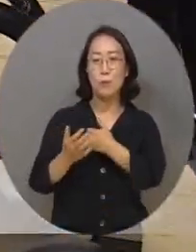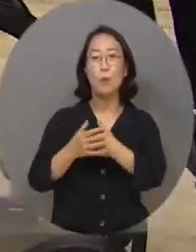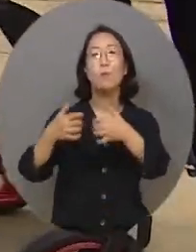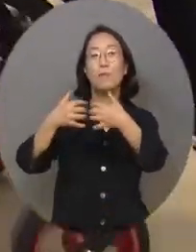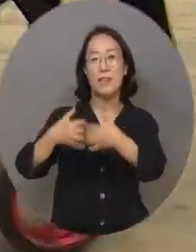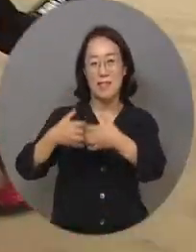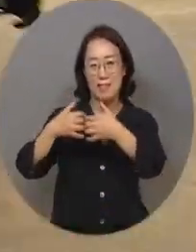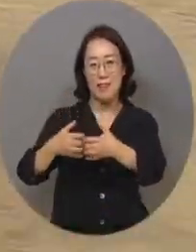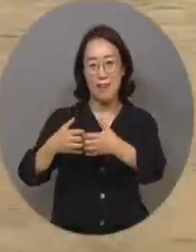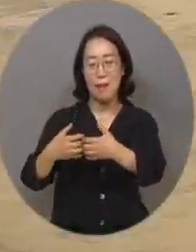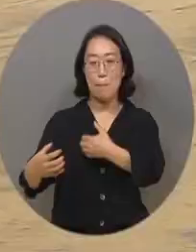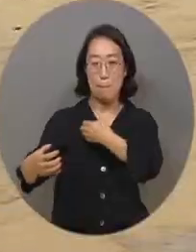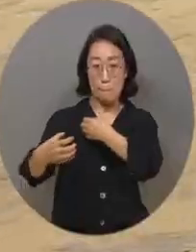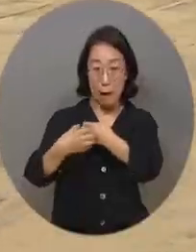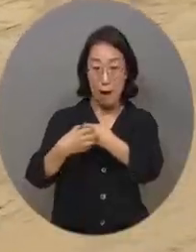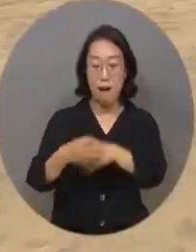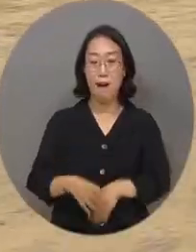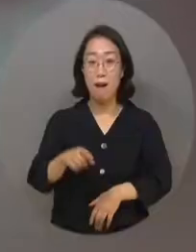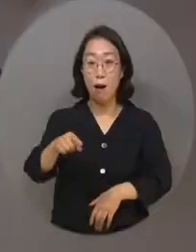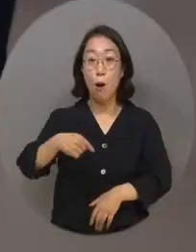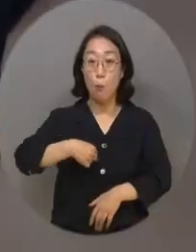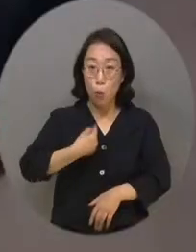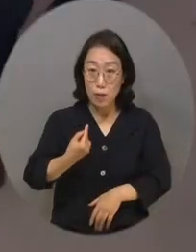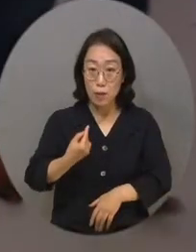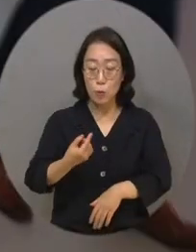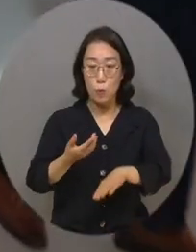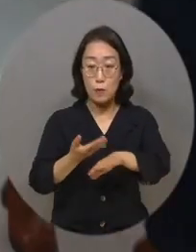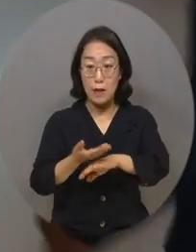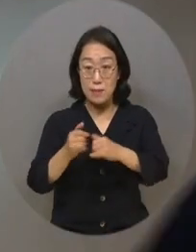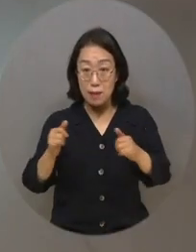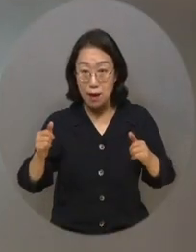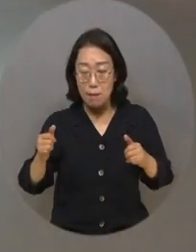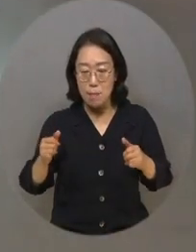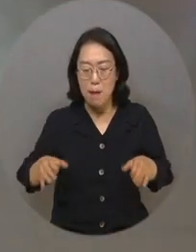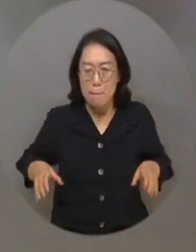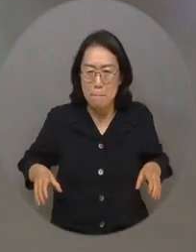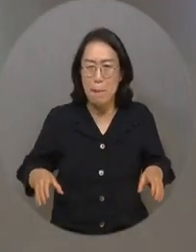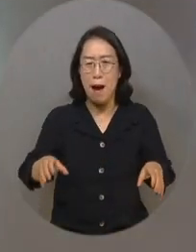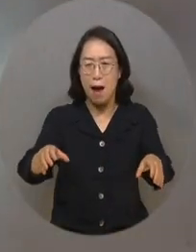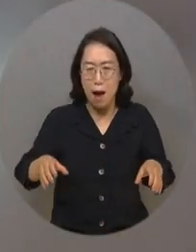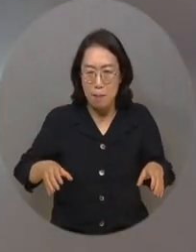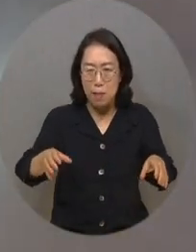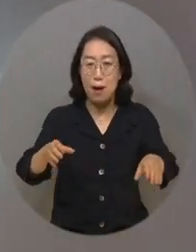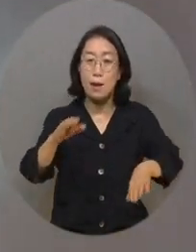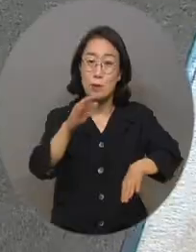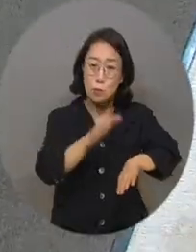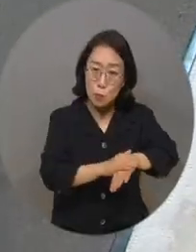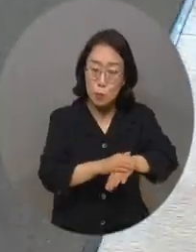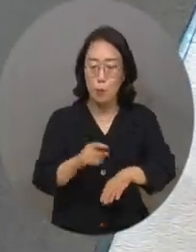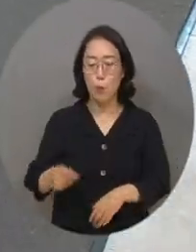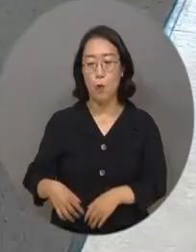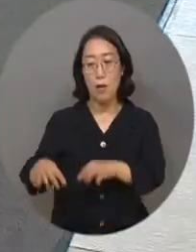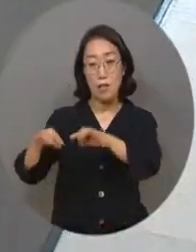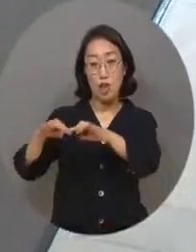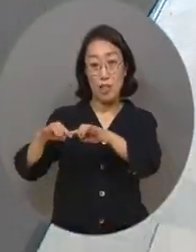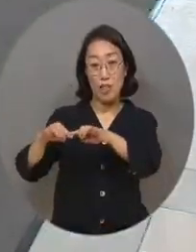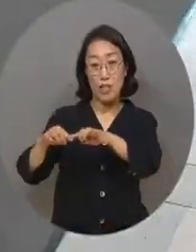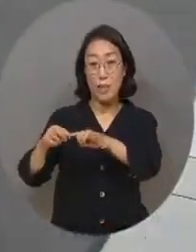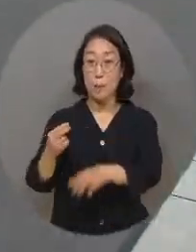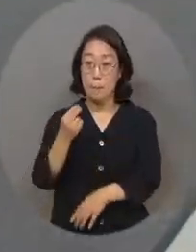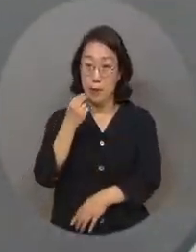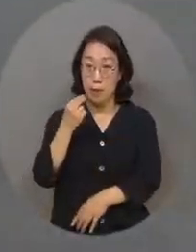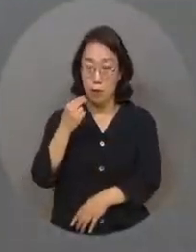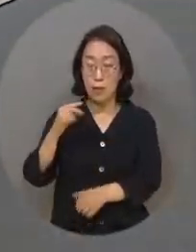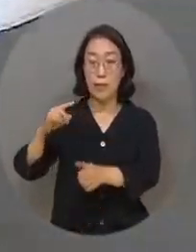보조장치입니다. 휠체어는 사용자 본인 또는 보호자의 팔 힘으로 이동하는 수동 휠체어, 배터리를 이용한 전기의